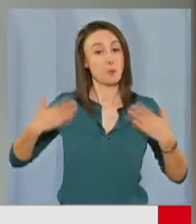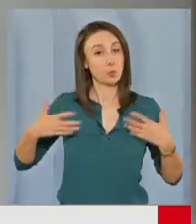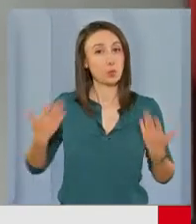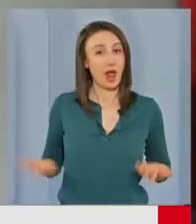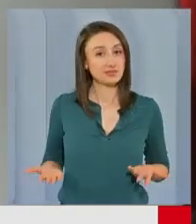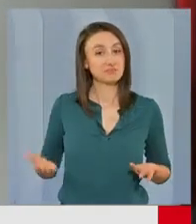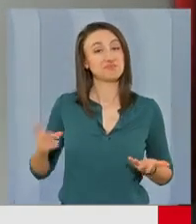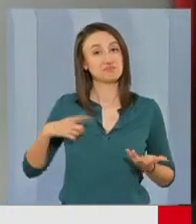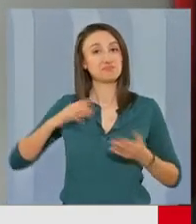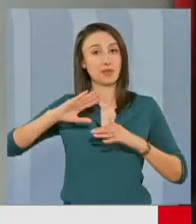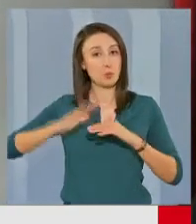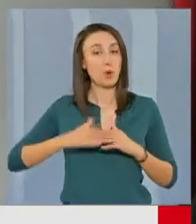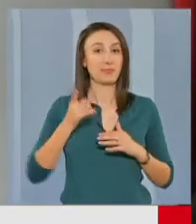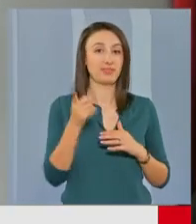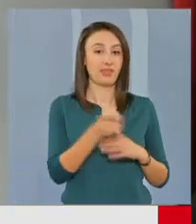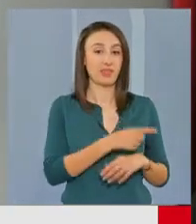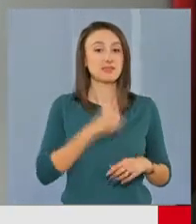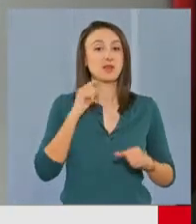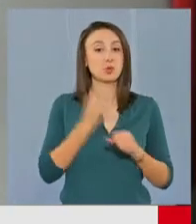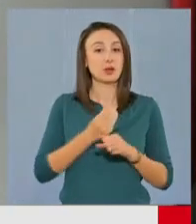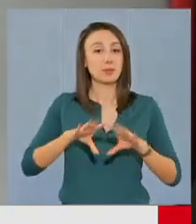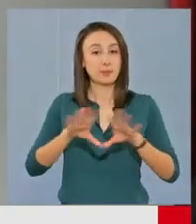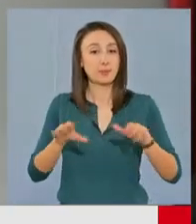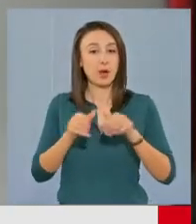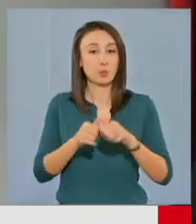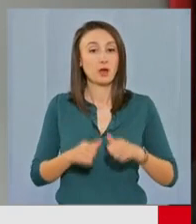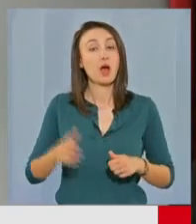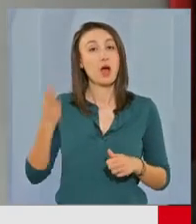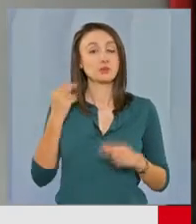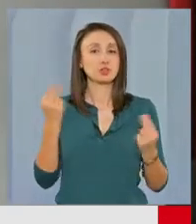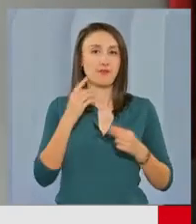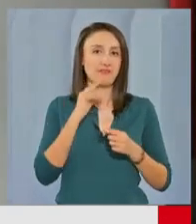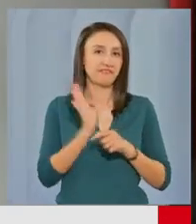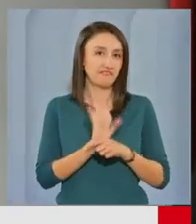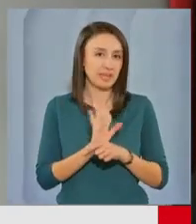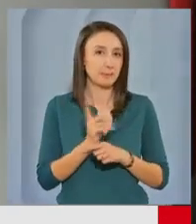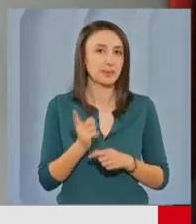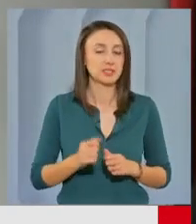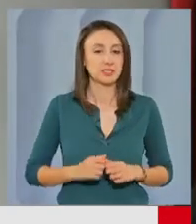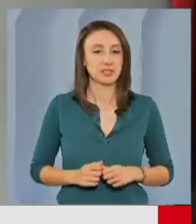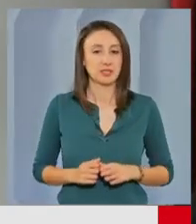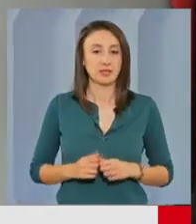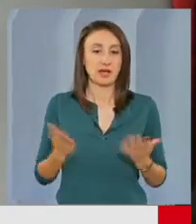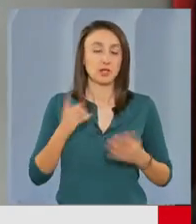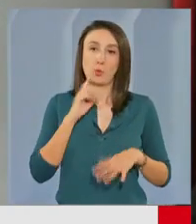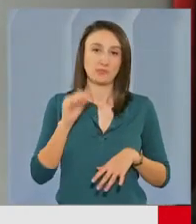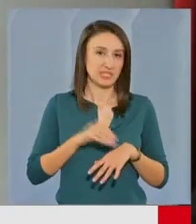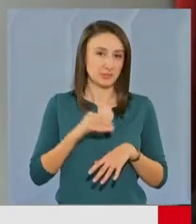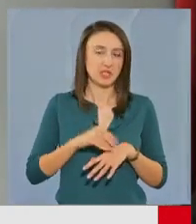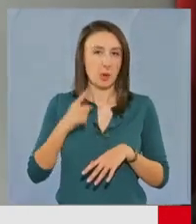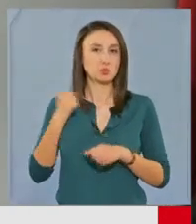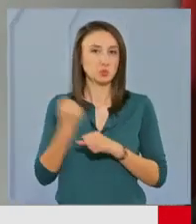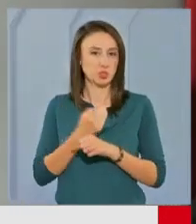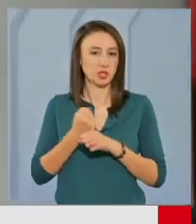mult să fiu alături de ei și să lucrăm împreună. Au fost niște filmări în care n-am simțit că am muncit,